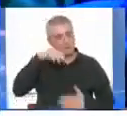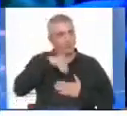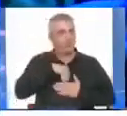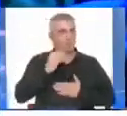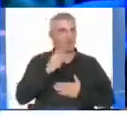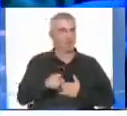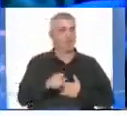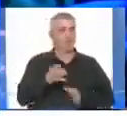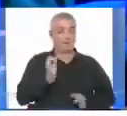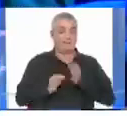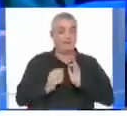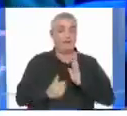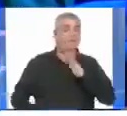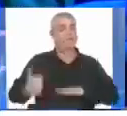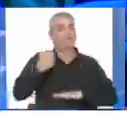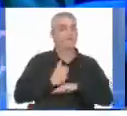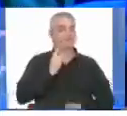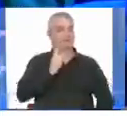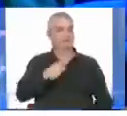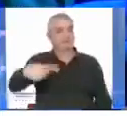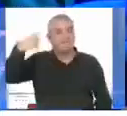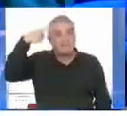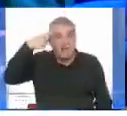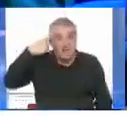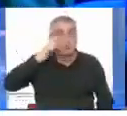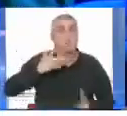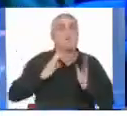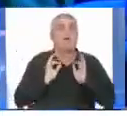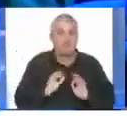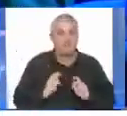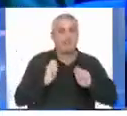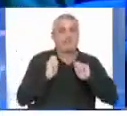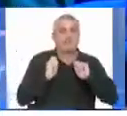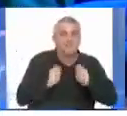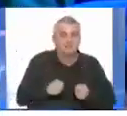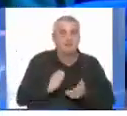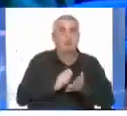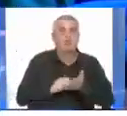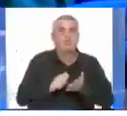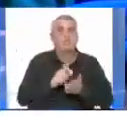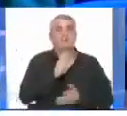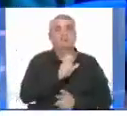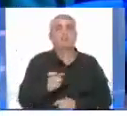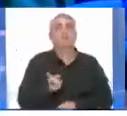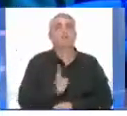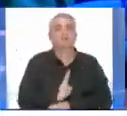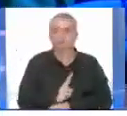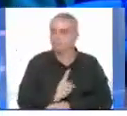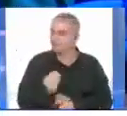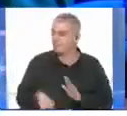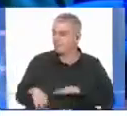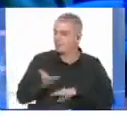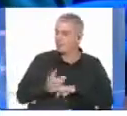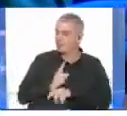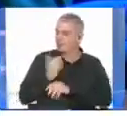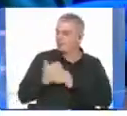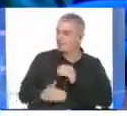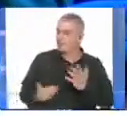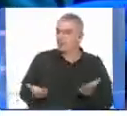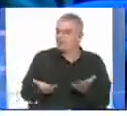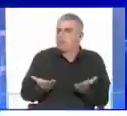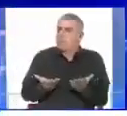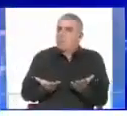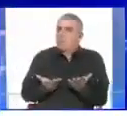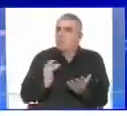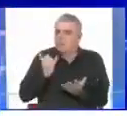הזה. פרקליטים בכירים ידעו את האמת והגישו כתבי אישום שקרים. אבל מה עולה בתקופה האחרונה מהדיונים? אז אני אסביר לכם.